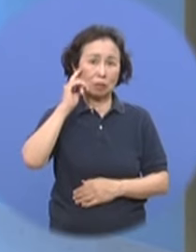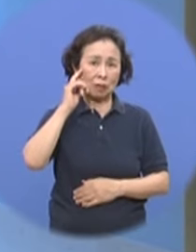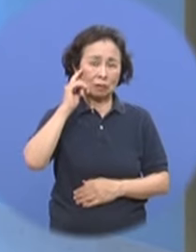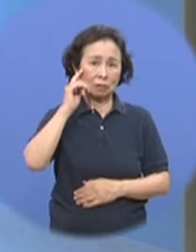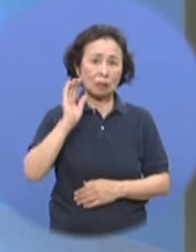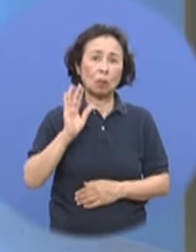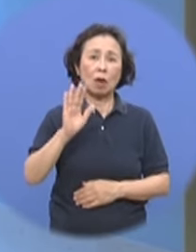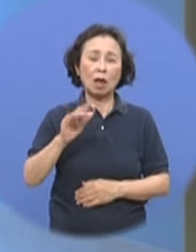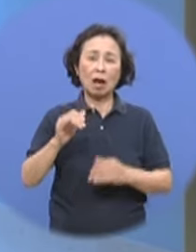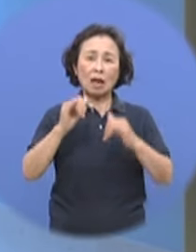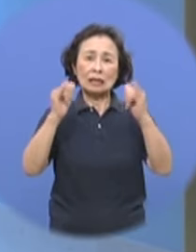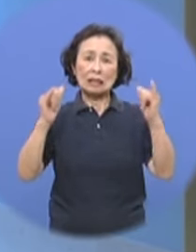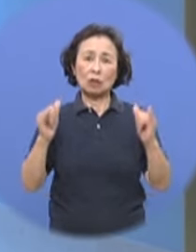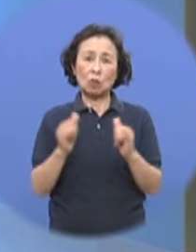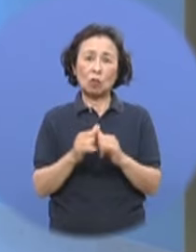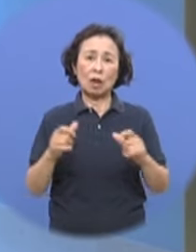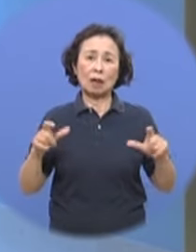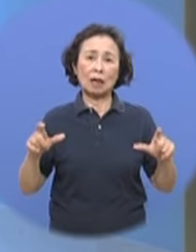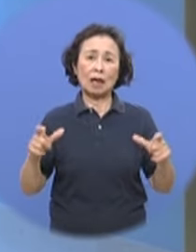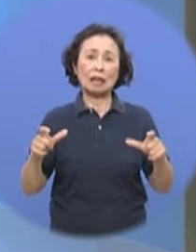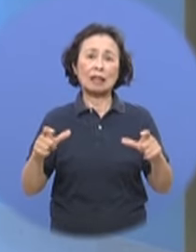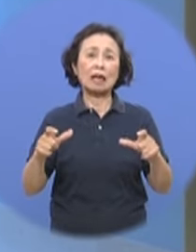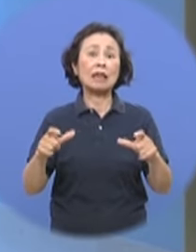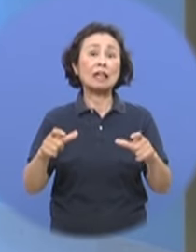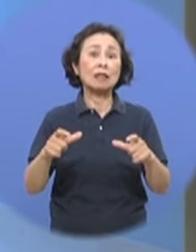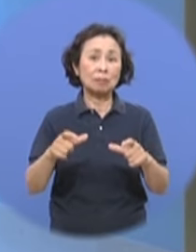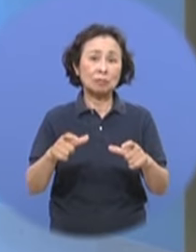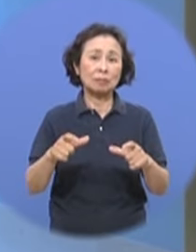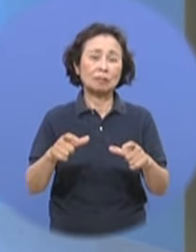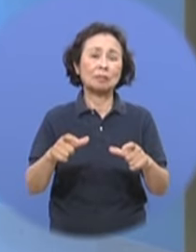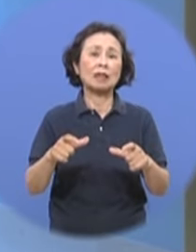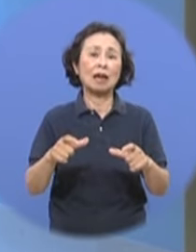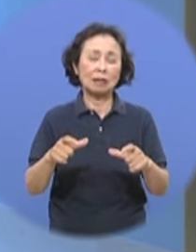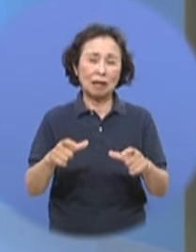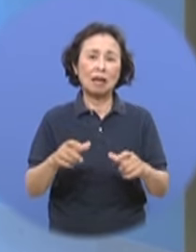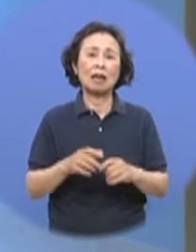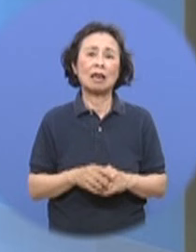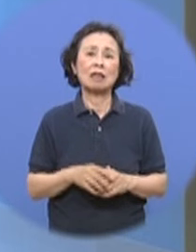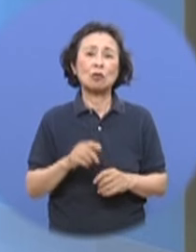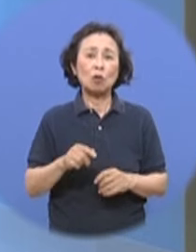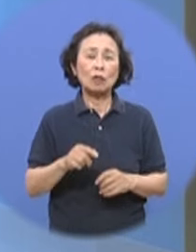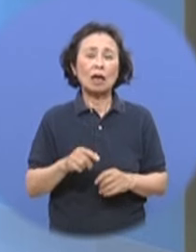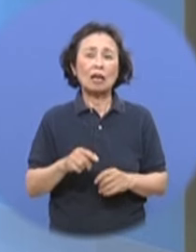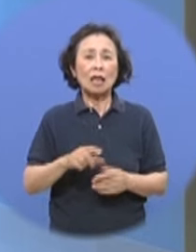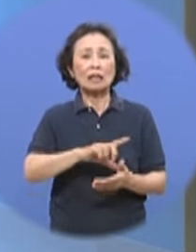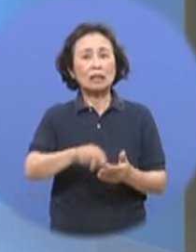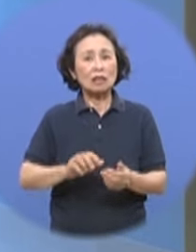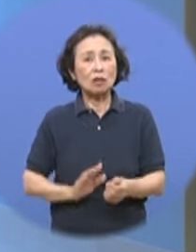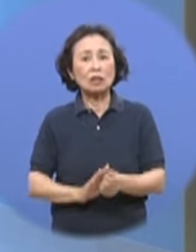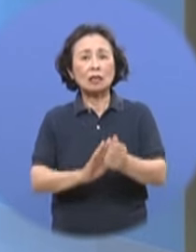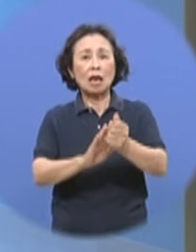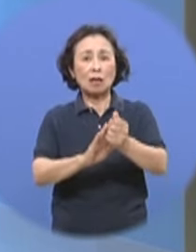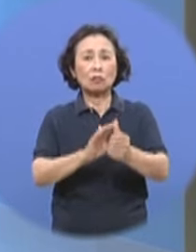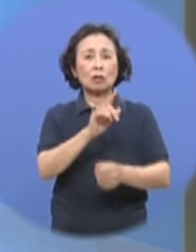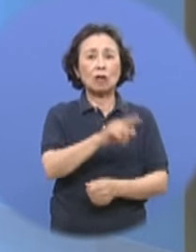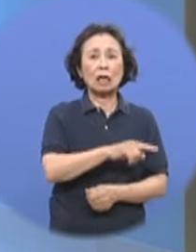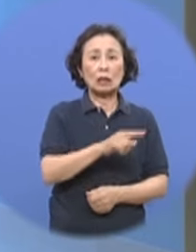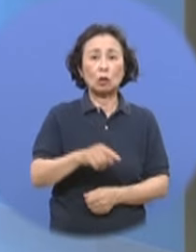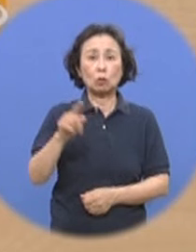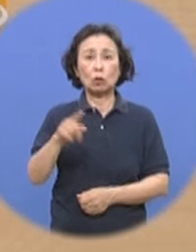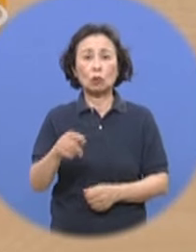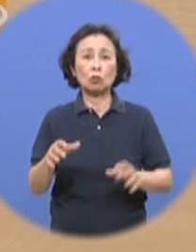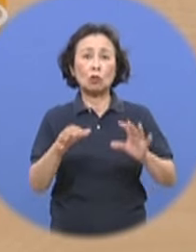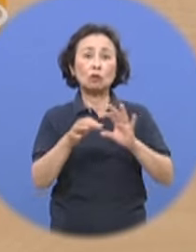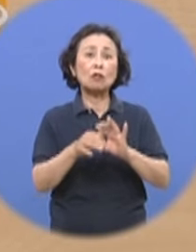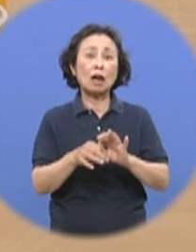どんどん減っていって過疎化も進んでいく中で、やっぱりそんな中で地域を支えていくのはそういう人と人のつながりだと思うん